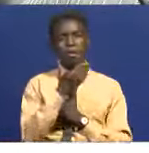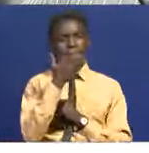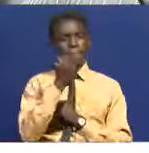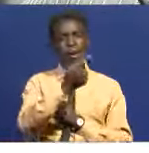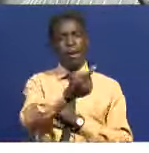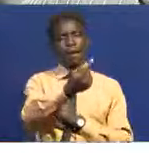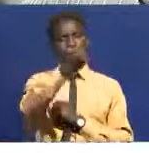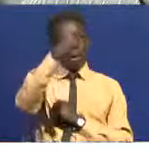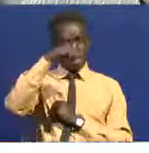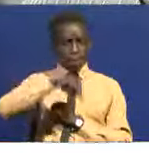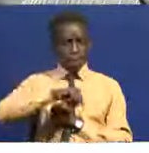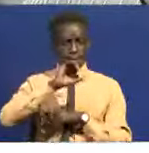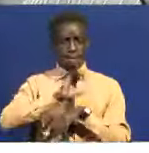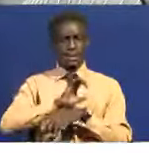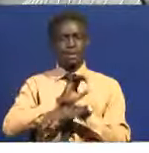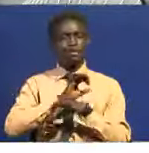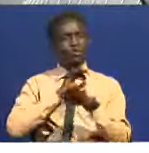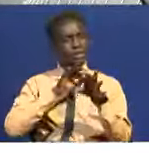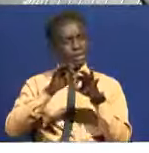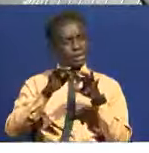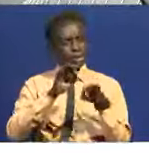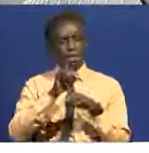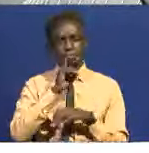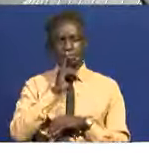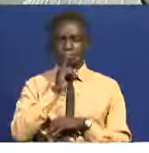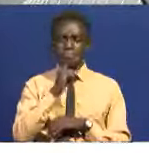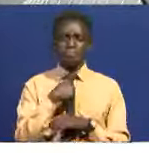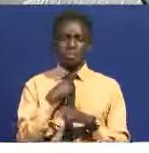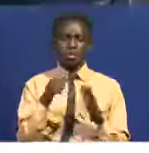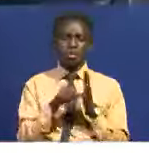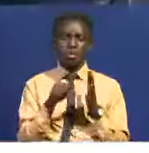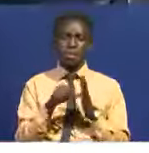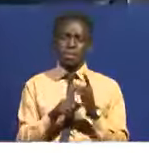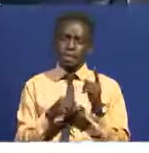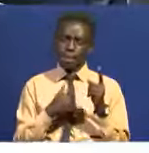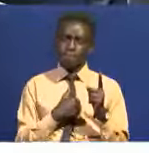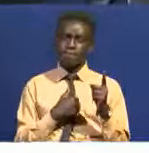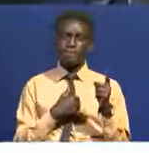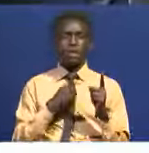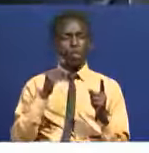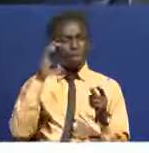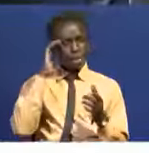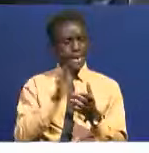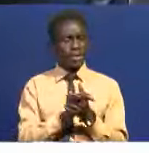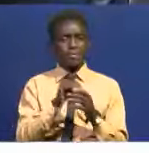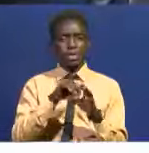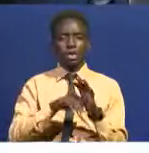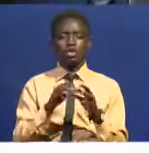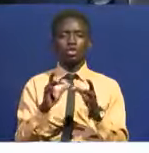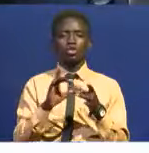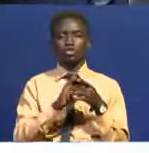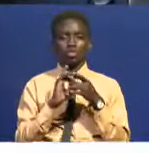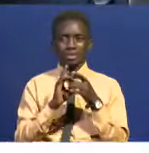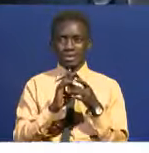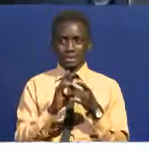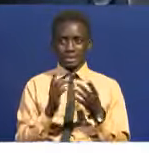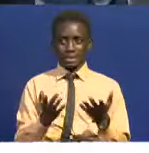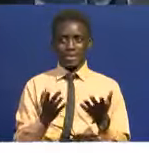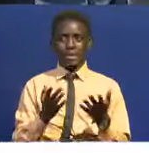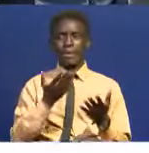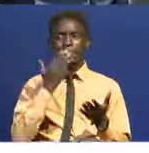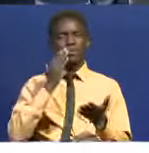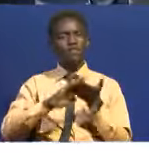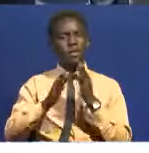have this problem and we pray for them because we believe in unity. And you forgive each other, it will be